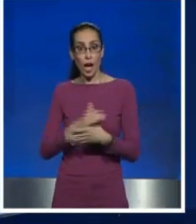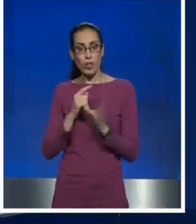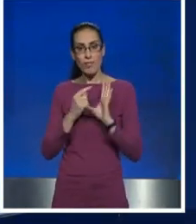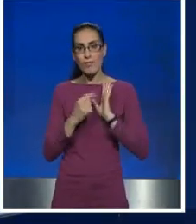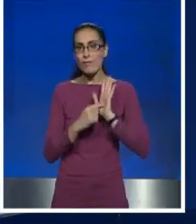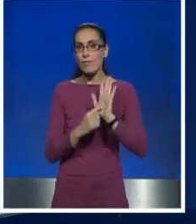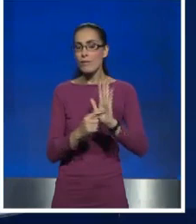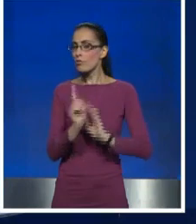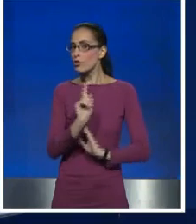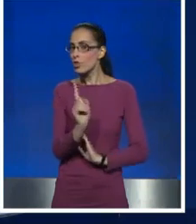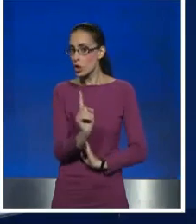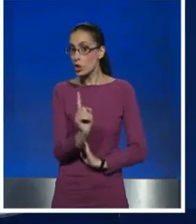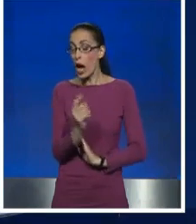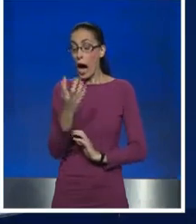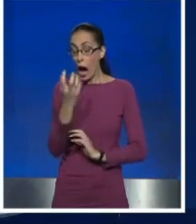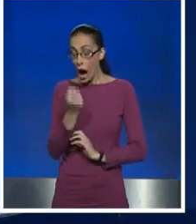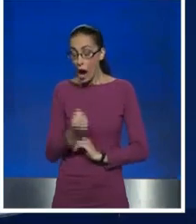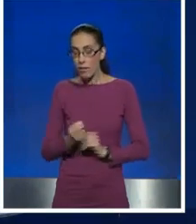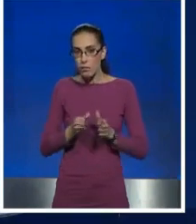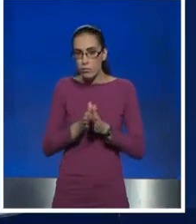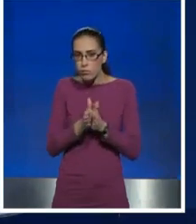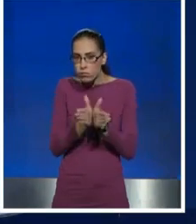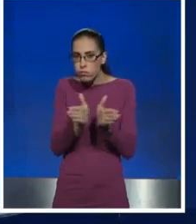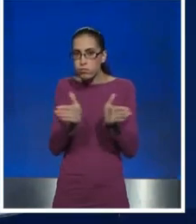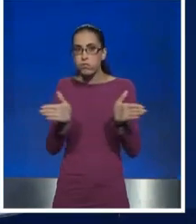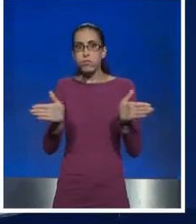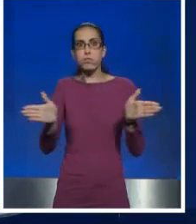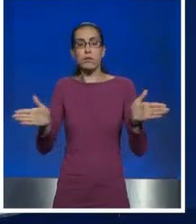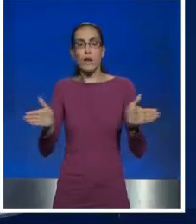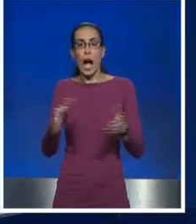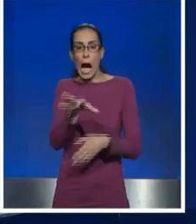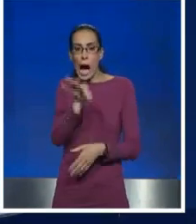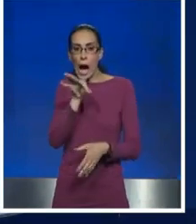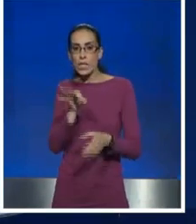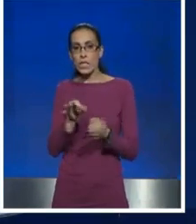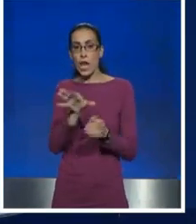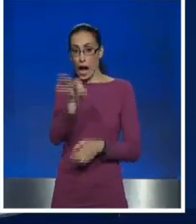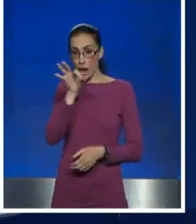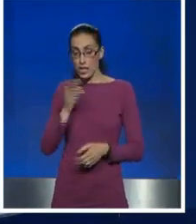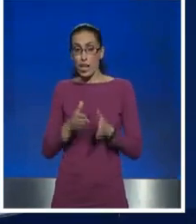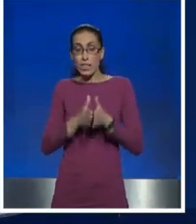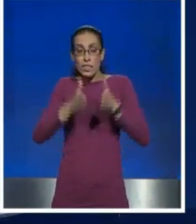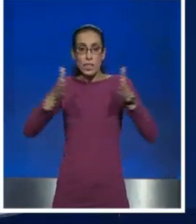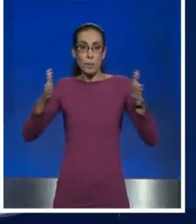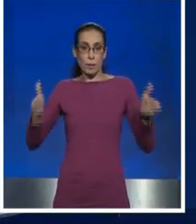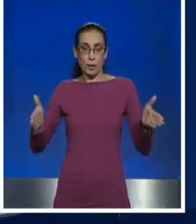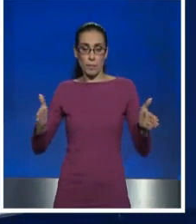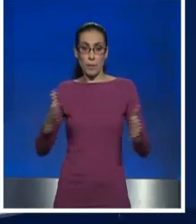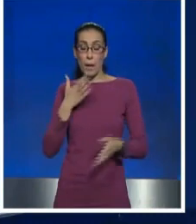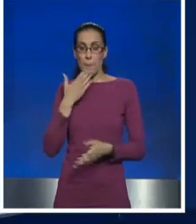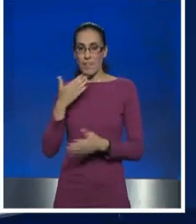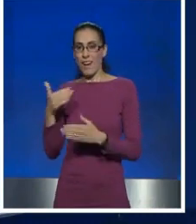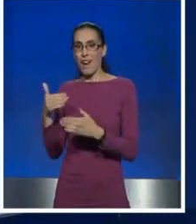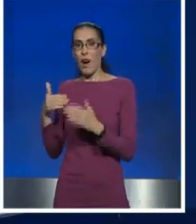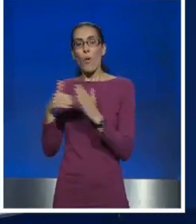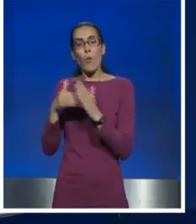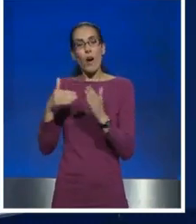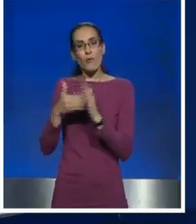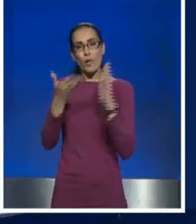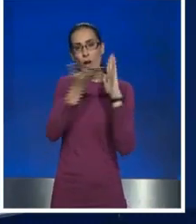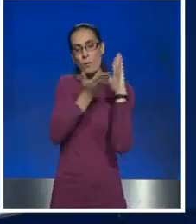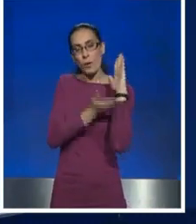naraw li għandek ħażla ikbar minn fejn tivvota. Meta leħħewna l-programm Exodus biex jalqulna